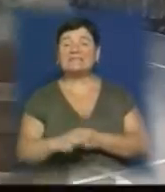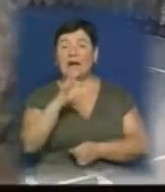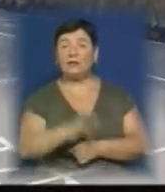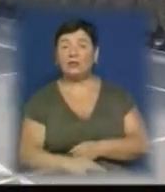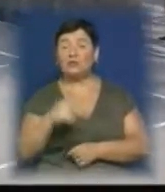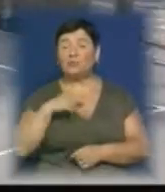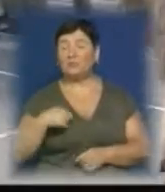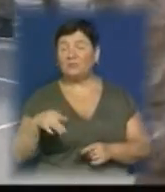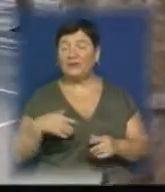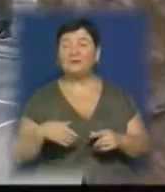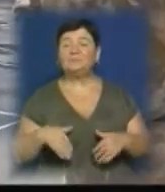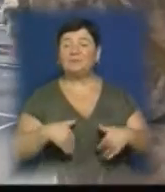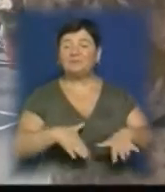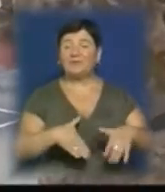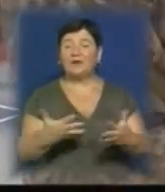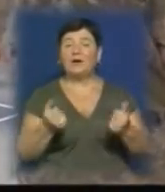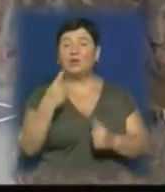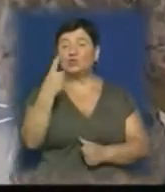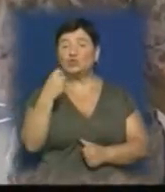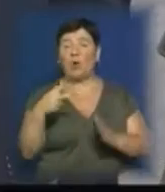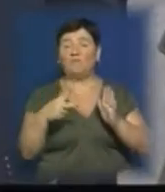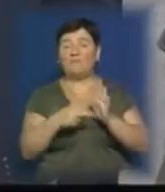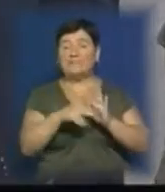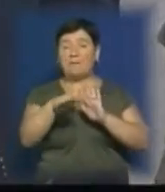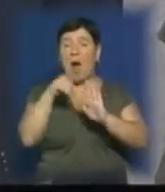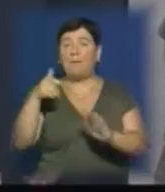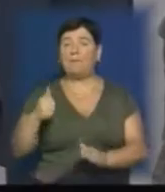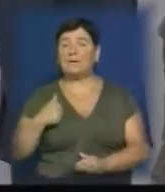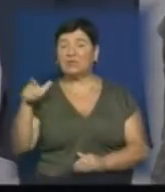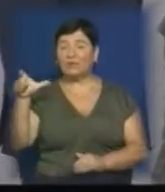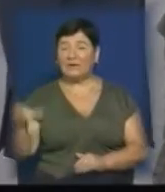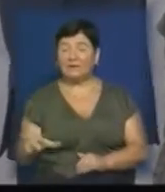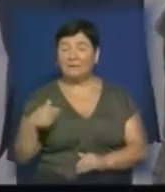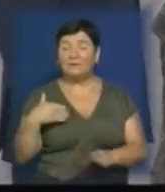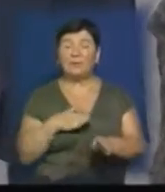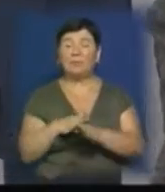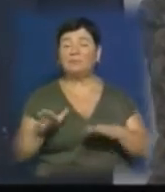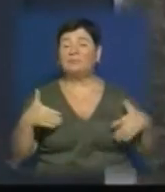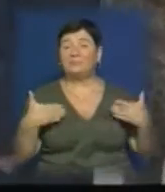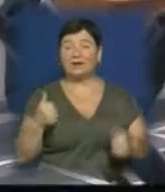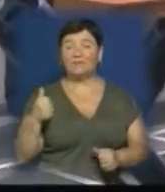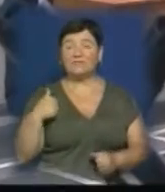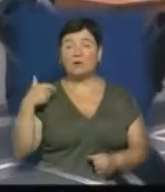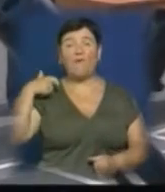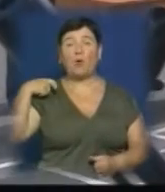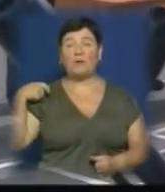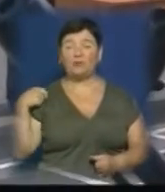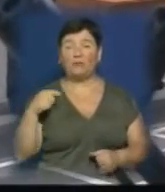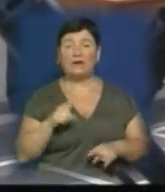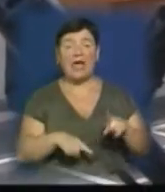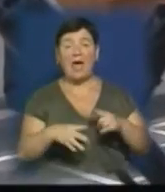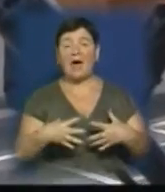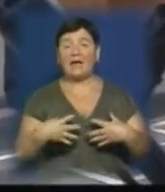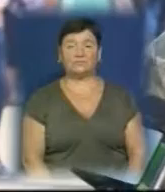України в урочистій церемонії взяли участь 108 призовників. Прикордонне поповнення привітали військові командири, рідні та